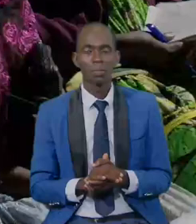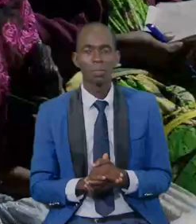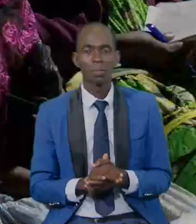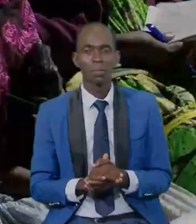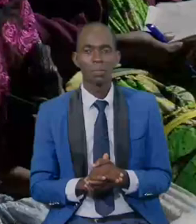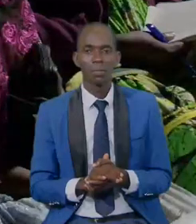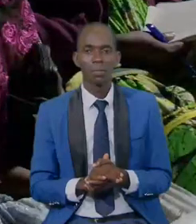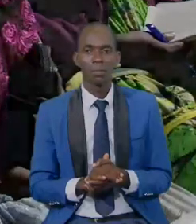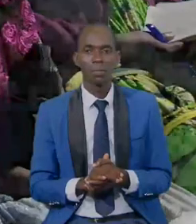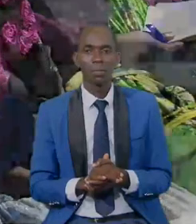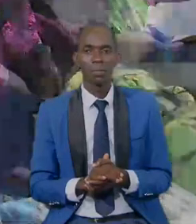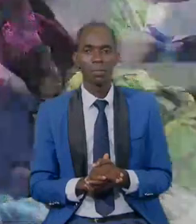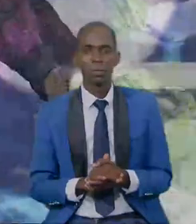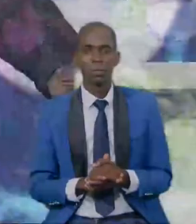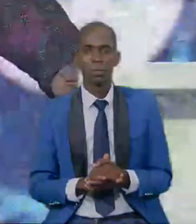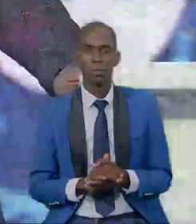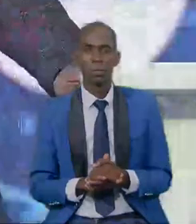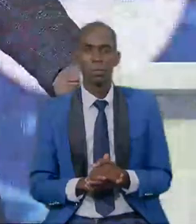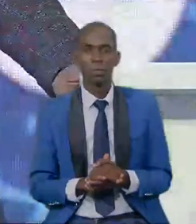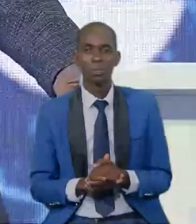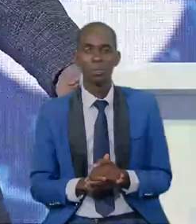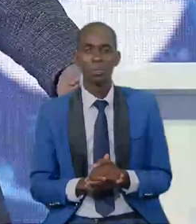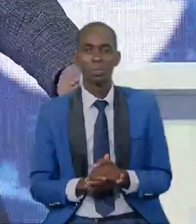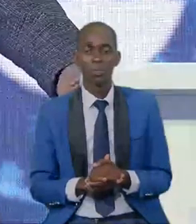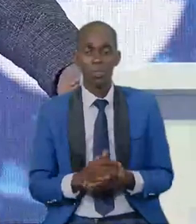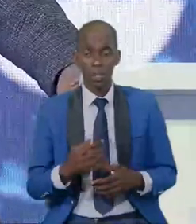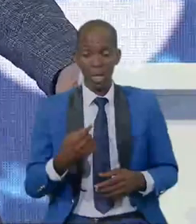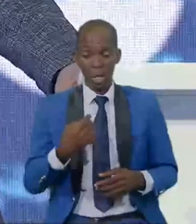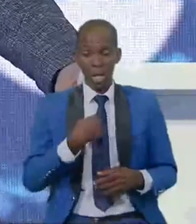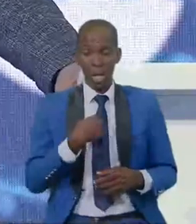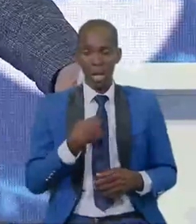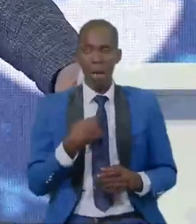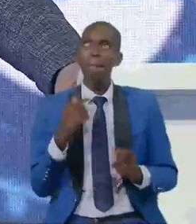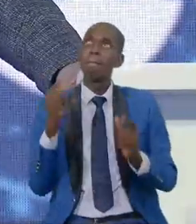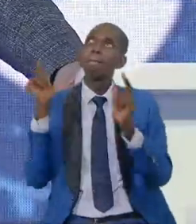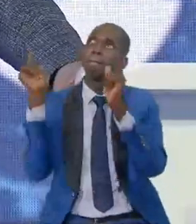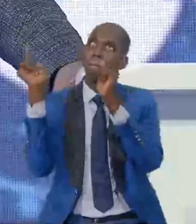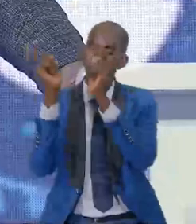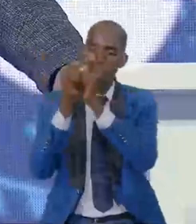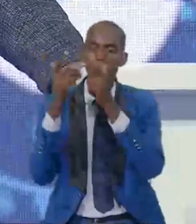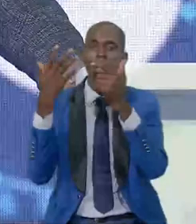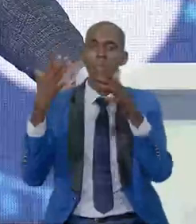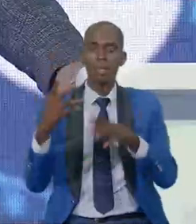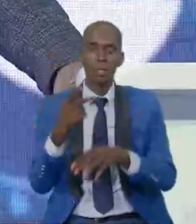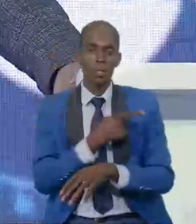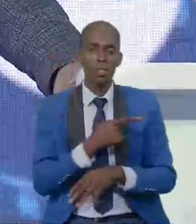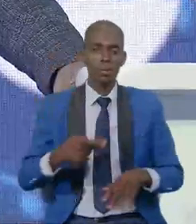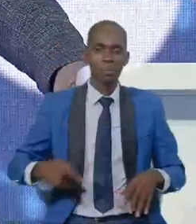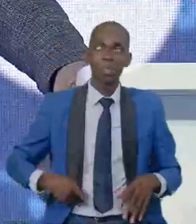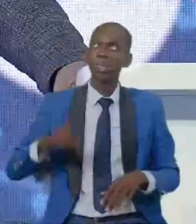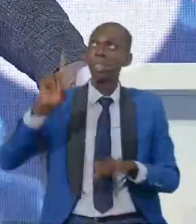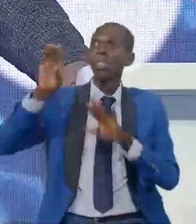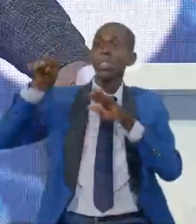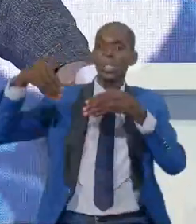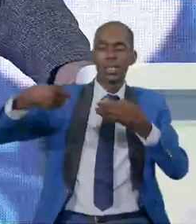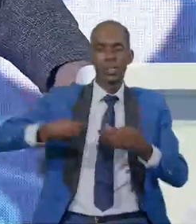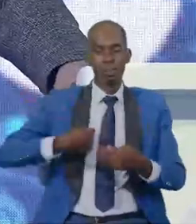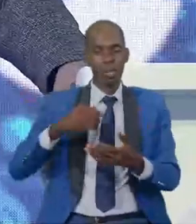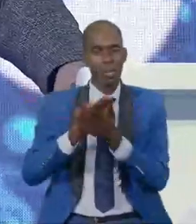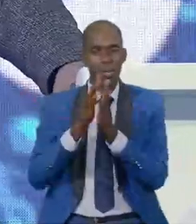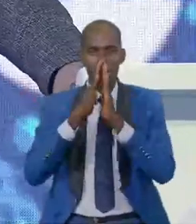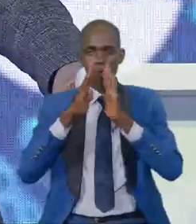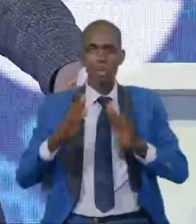avant de rencontrer le prince, tout sera ôté de ta vie. J'ai rencontré le prince. Il m'a donné la